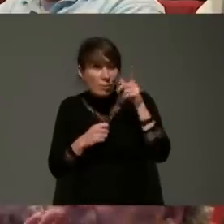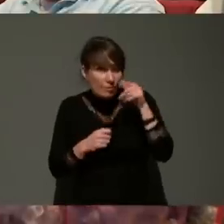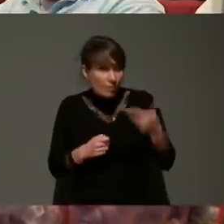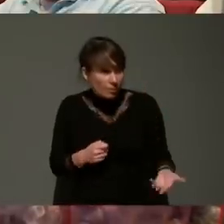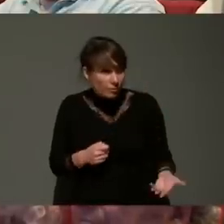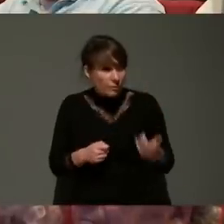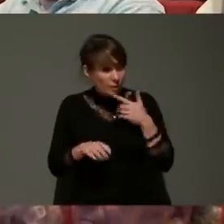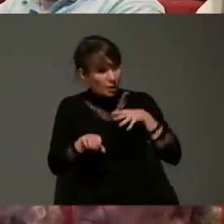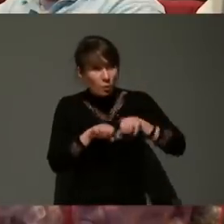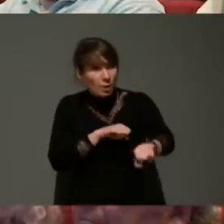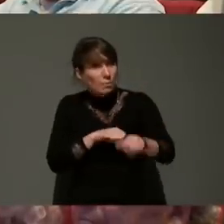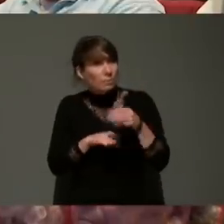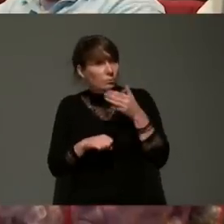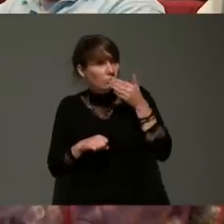mieux.